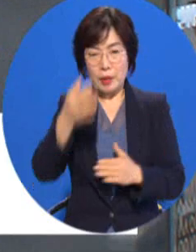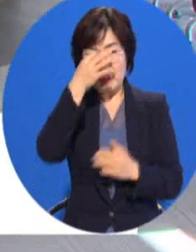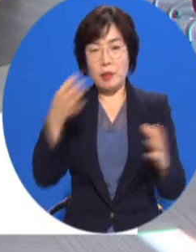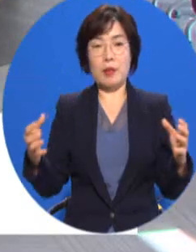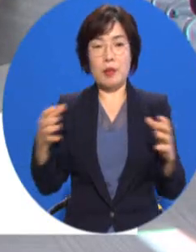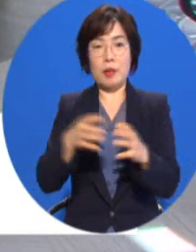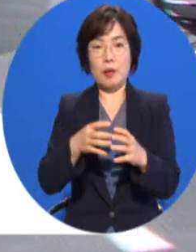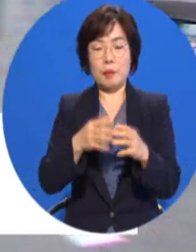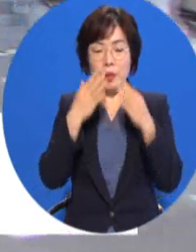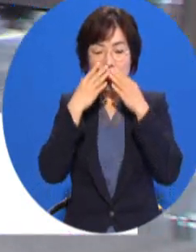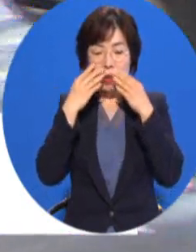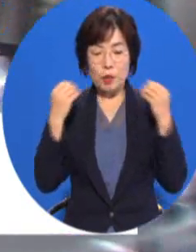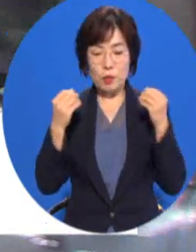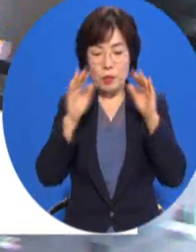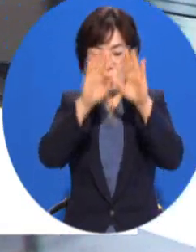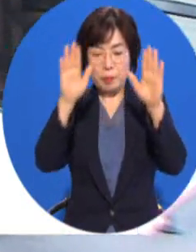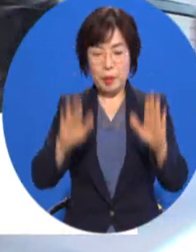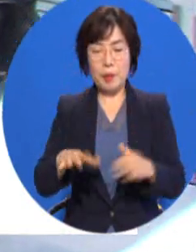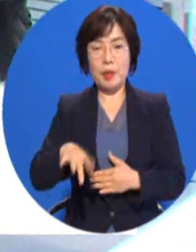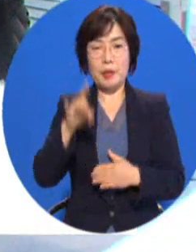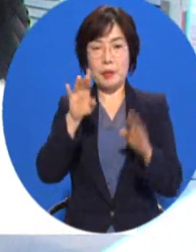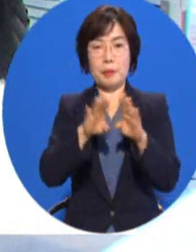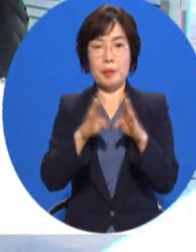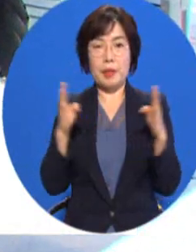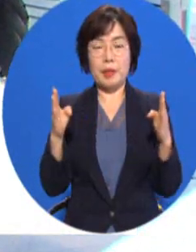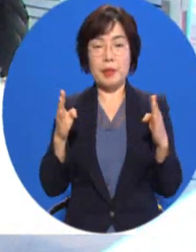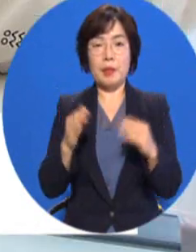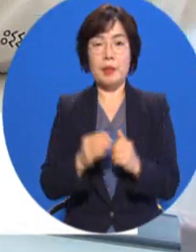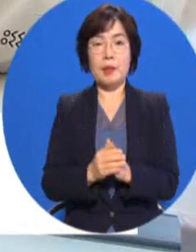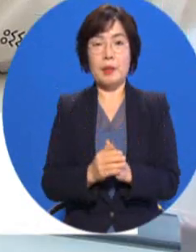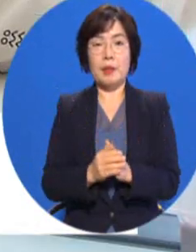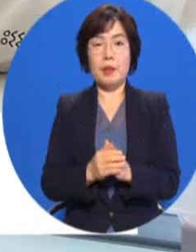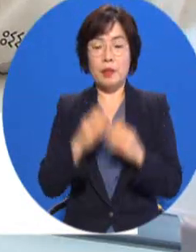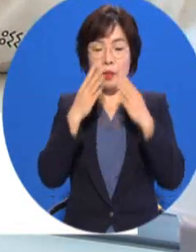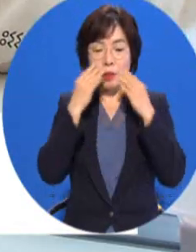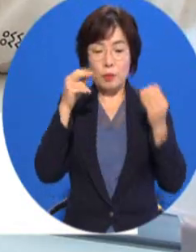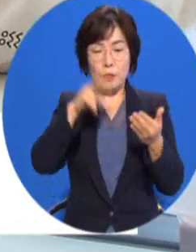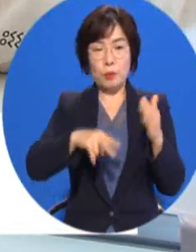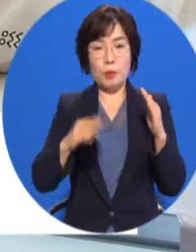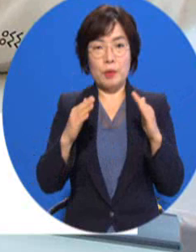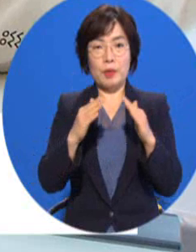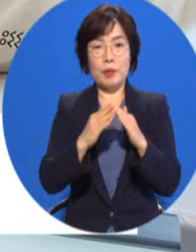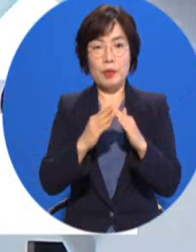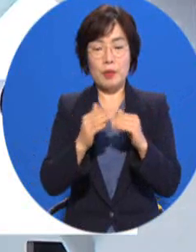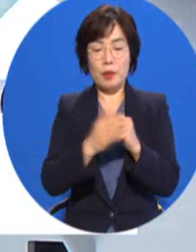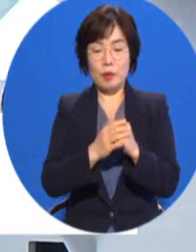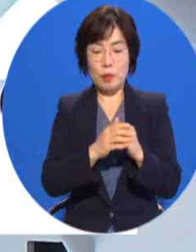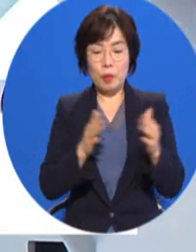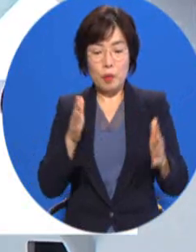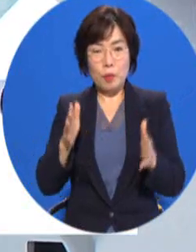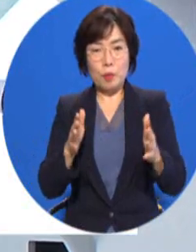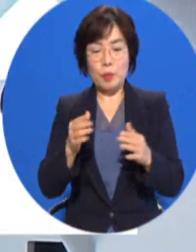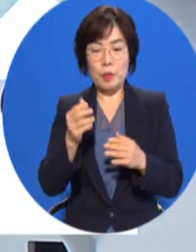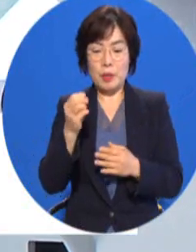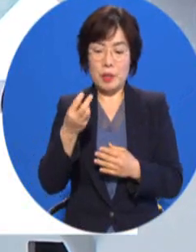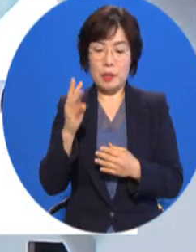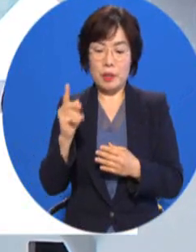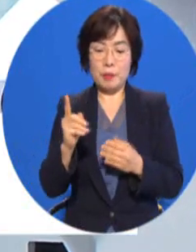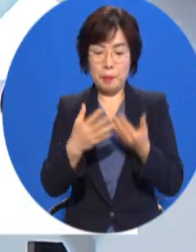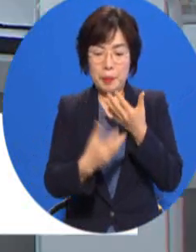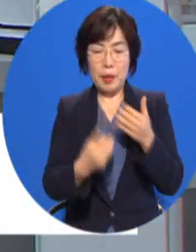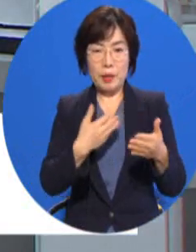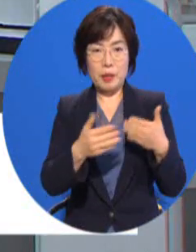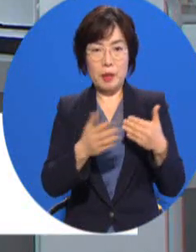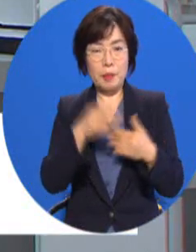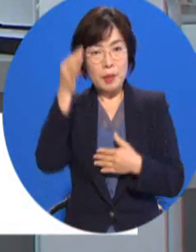합친 이순신 라키비움이 첫 선을 보였습니다. 이순신 도서관은 특히 코딩 로봇과 3D 프린터를 경험할 수